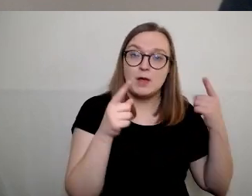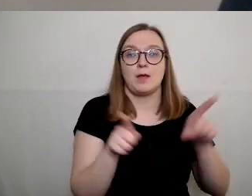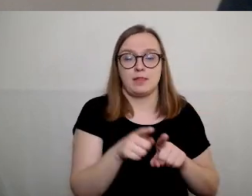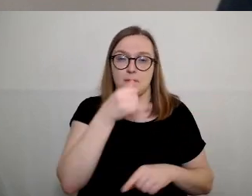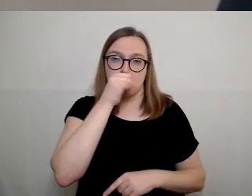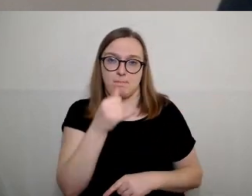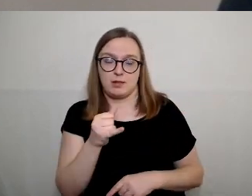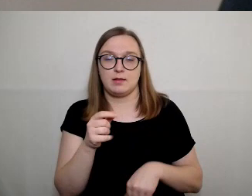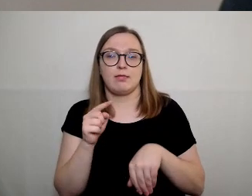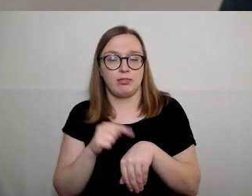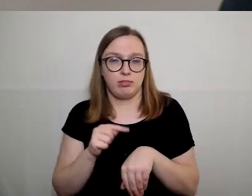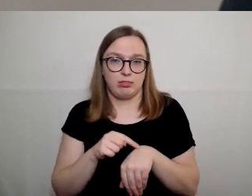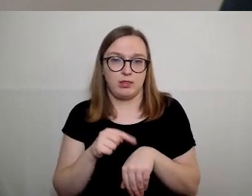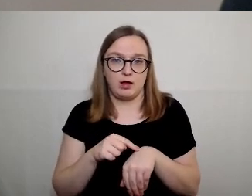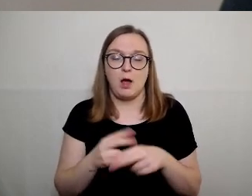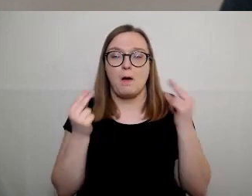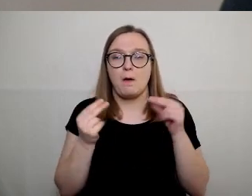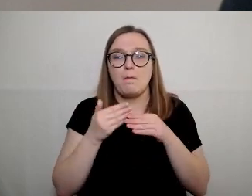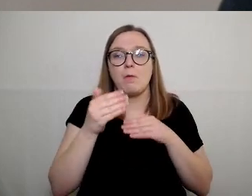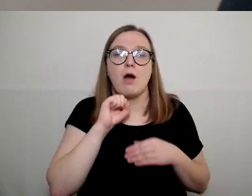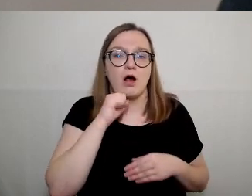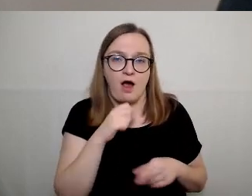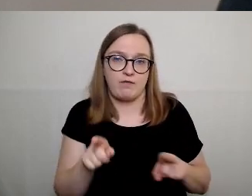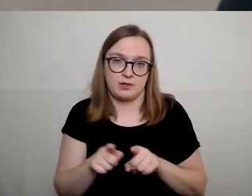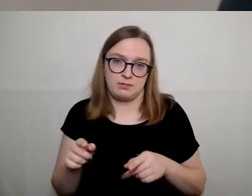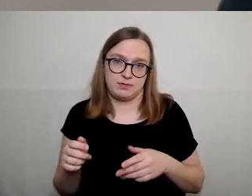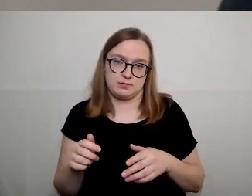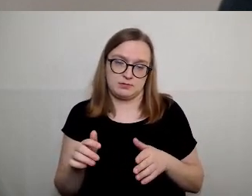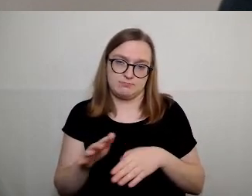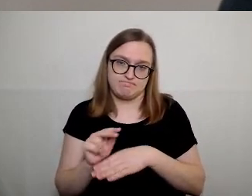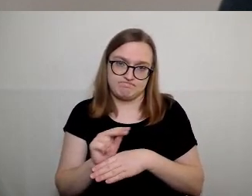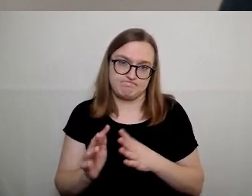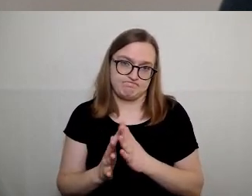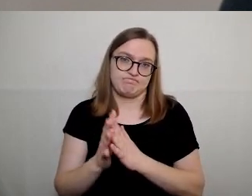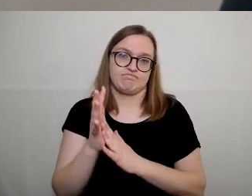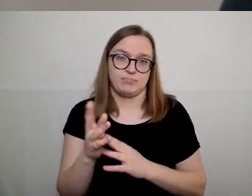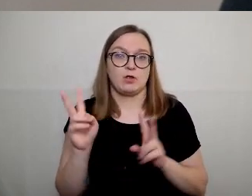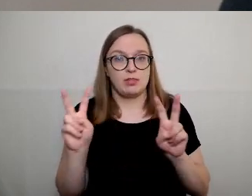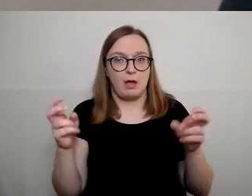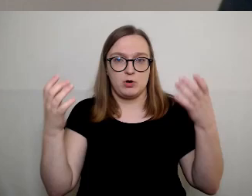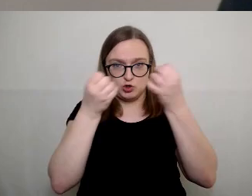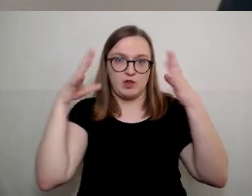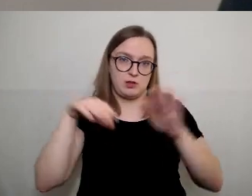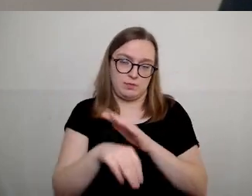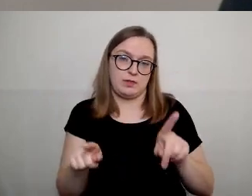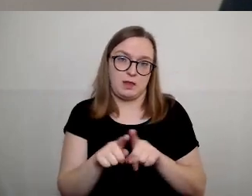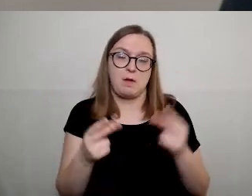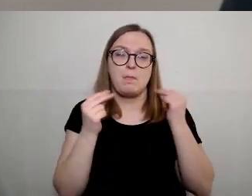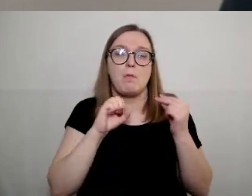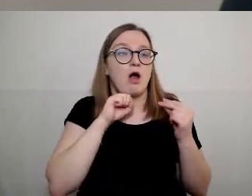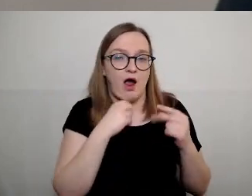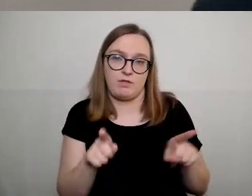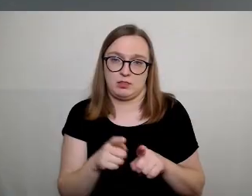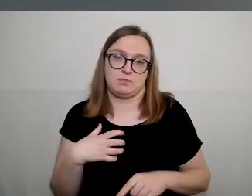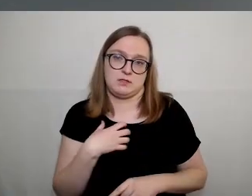laiką užklasinį, kuris irgi yra į švietimą įeinantis ir tai, ką mūsų vaikai veikia po pamokų, yra irgi svarbu.